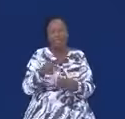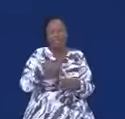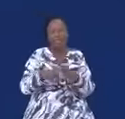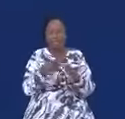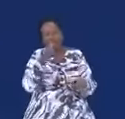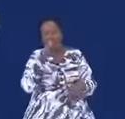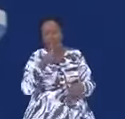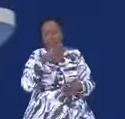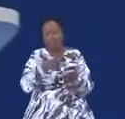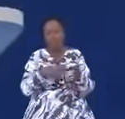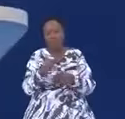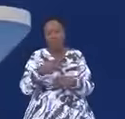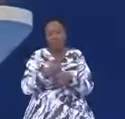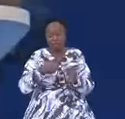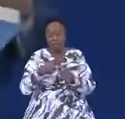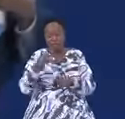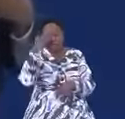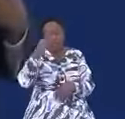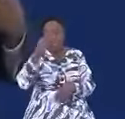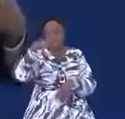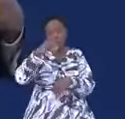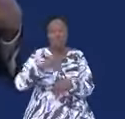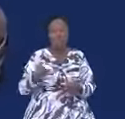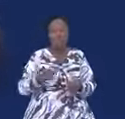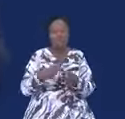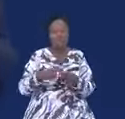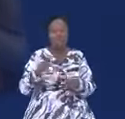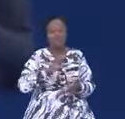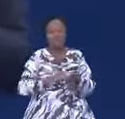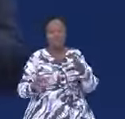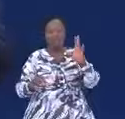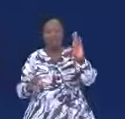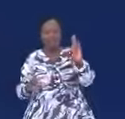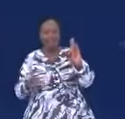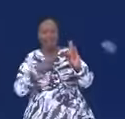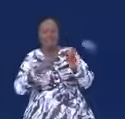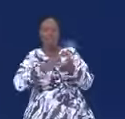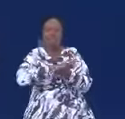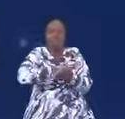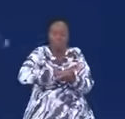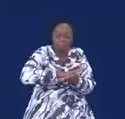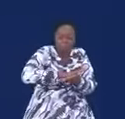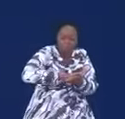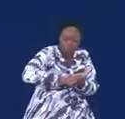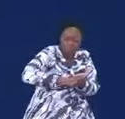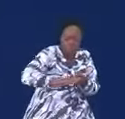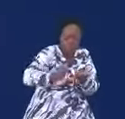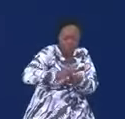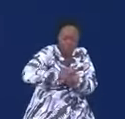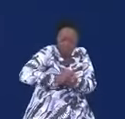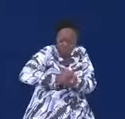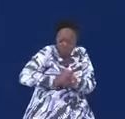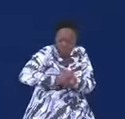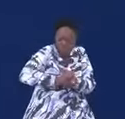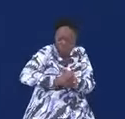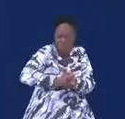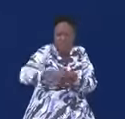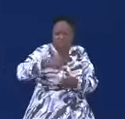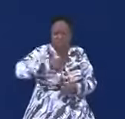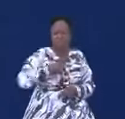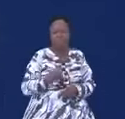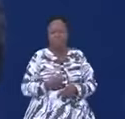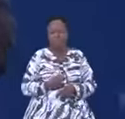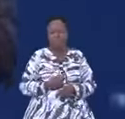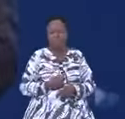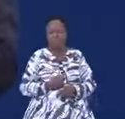purifie mois avec l'isop purifie mois avec un zoom est ce que vous remarquez déjà quel prix pire ils purent y